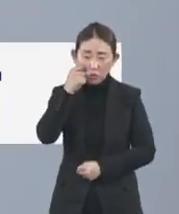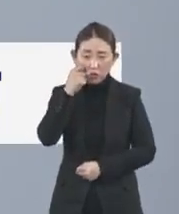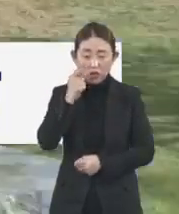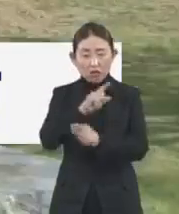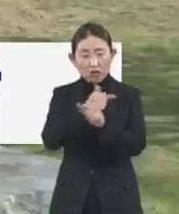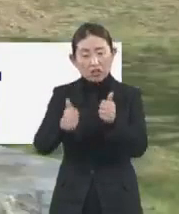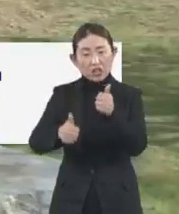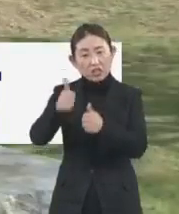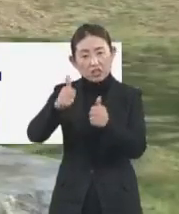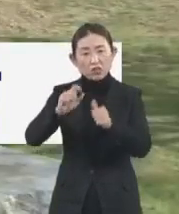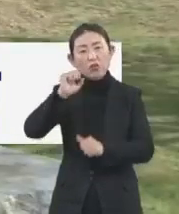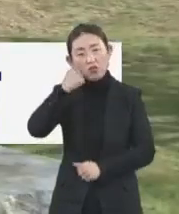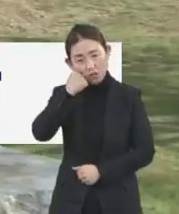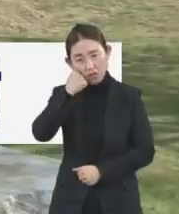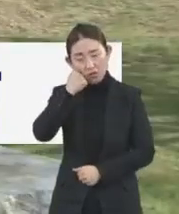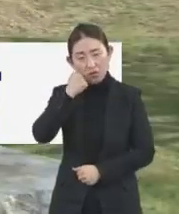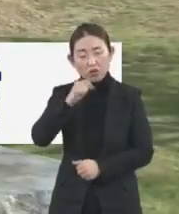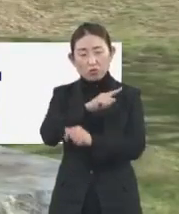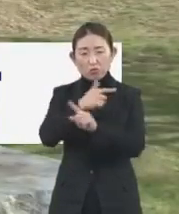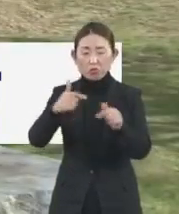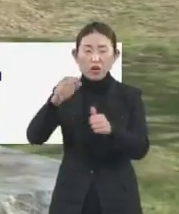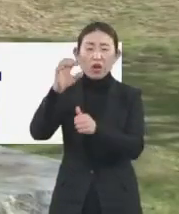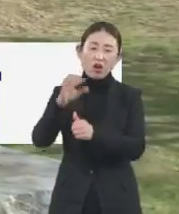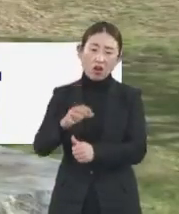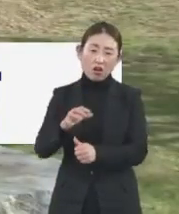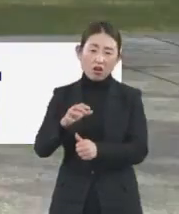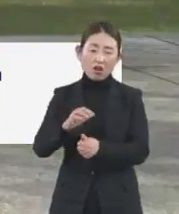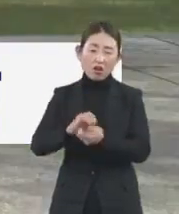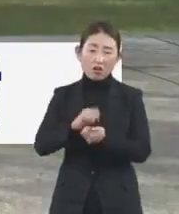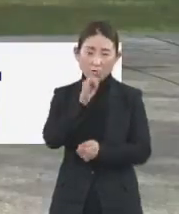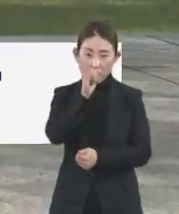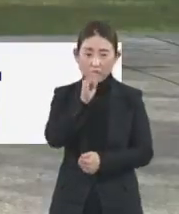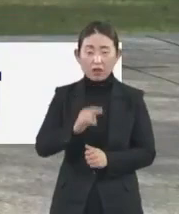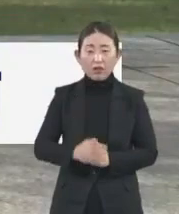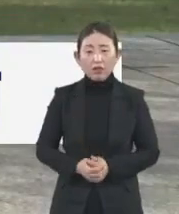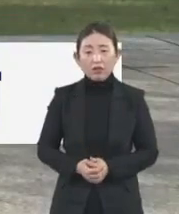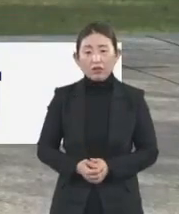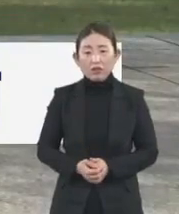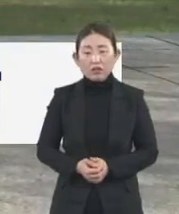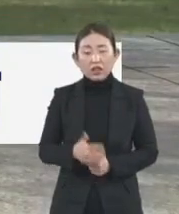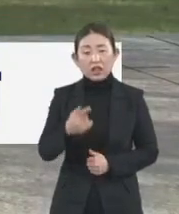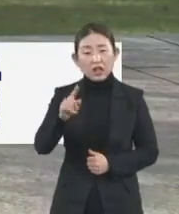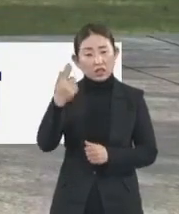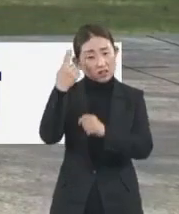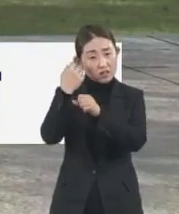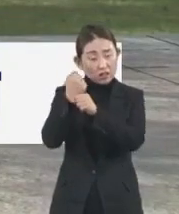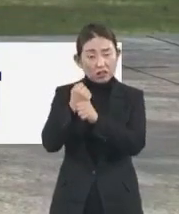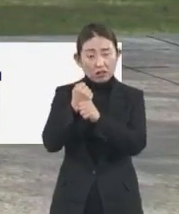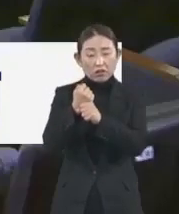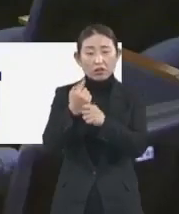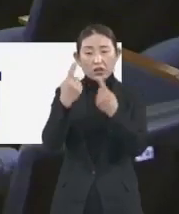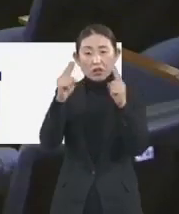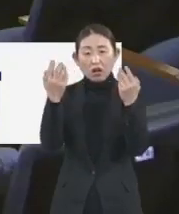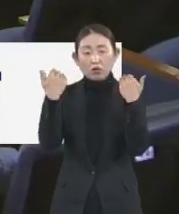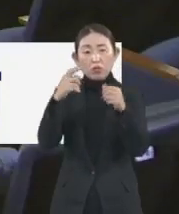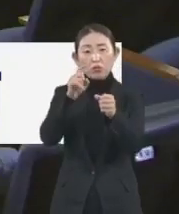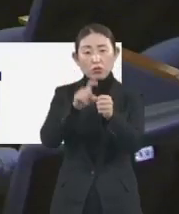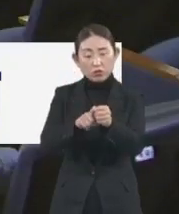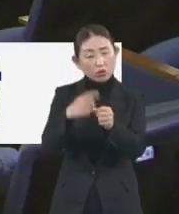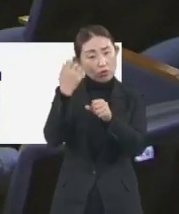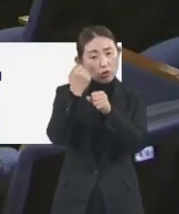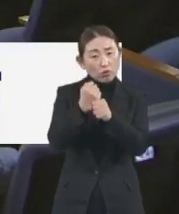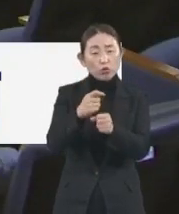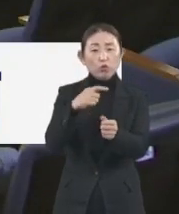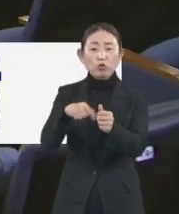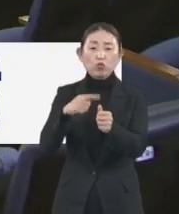모델 실험 등이 어려워지는 등 하양 평준화된다고 밝혔습니다 카이스트도 교육부 산하대학은 그 목적에